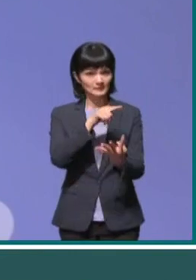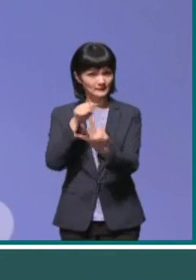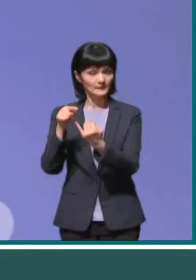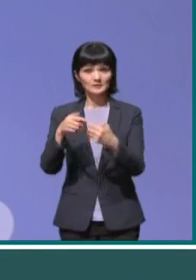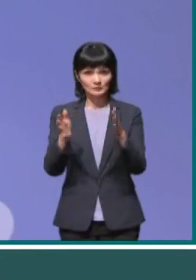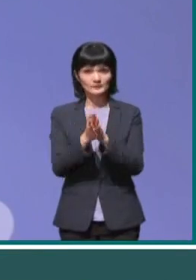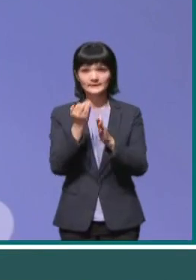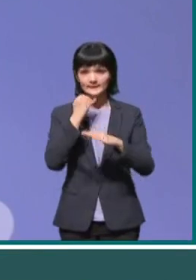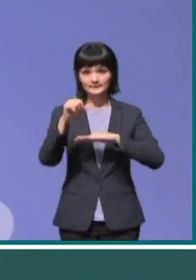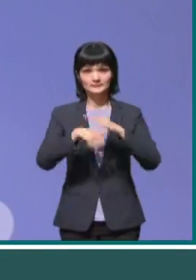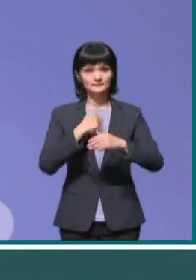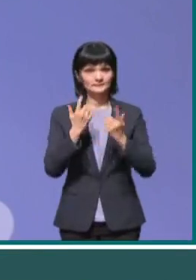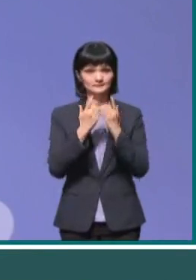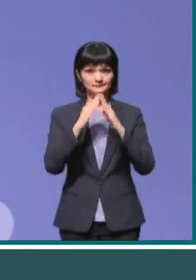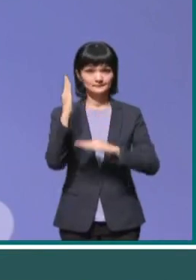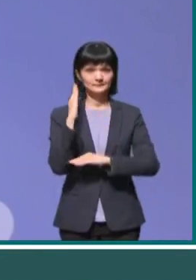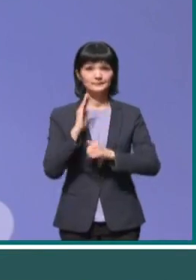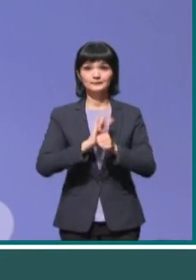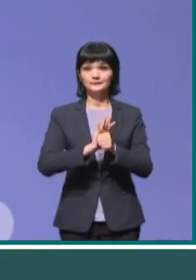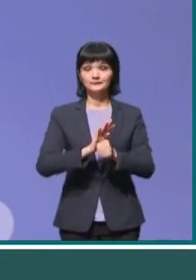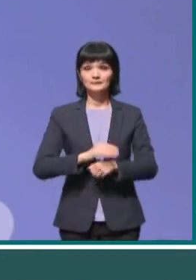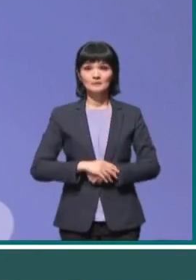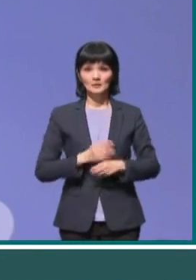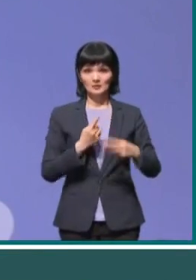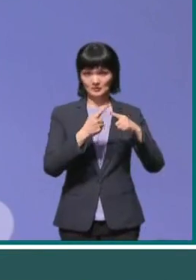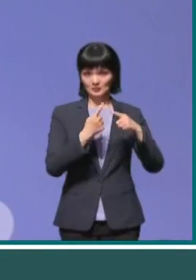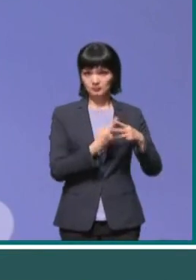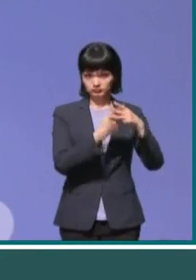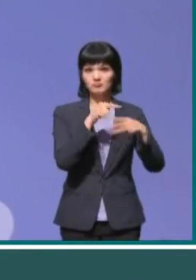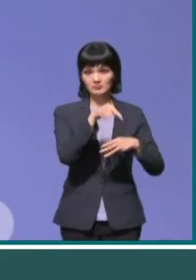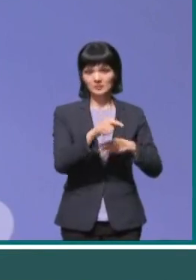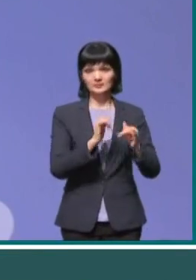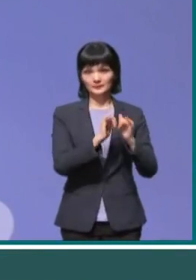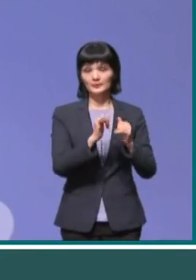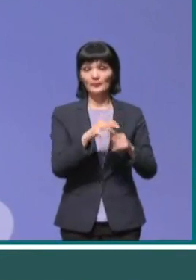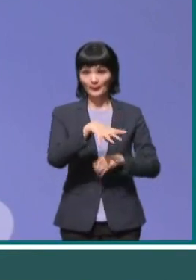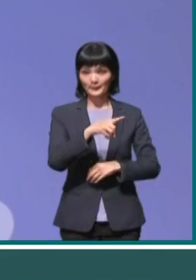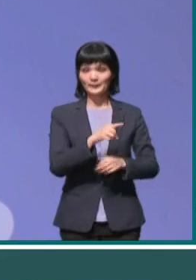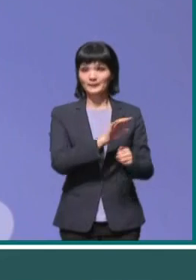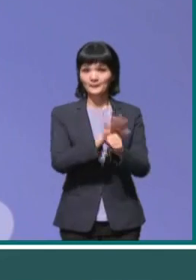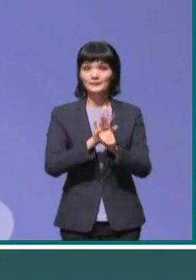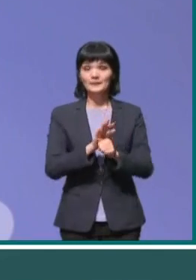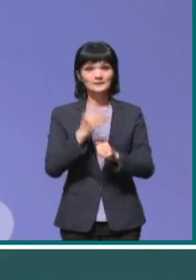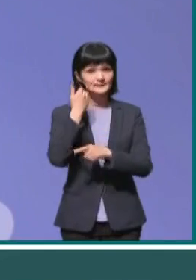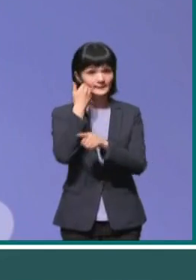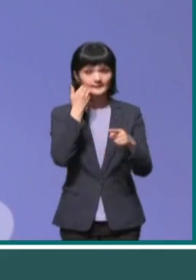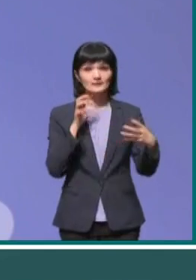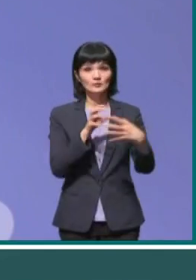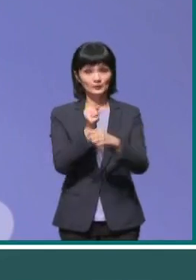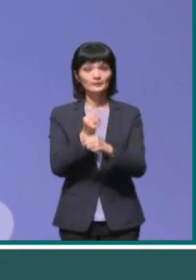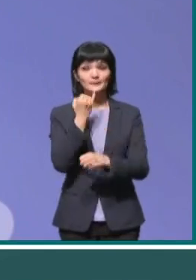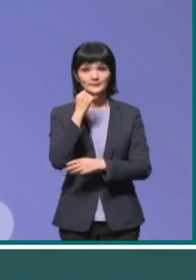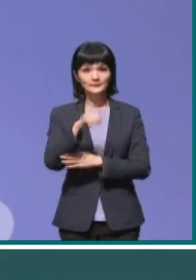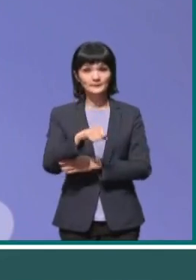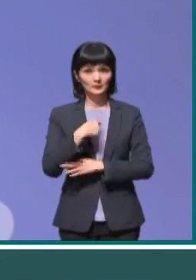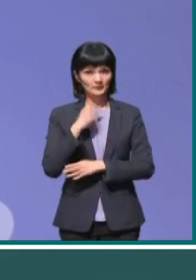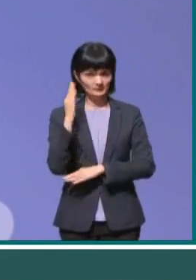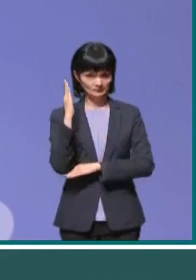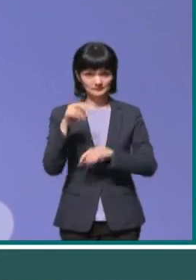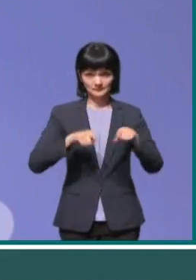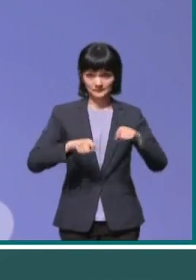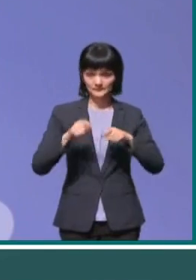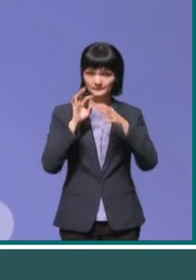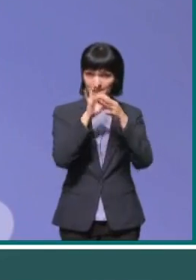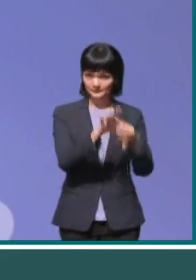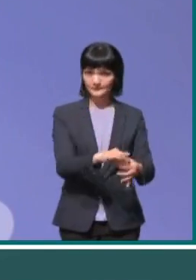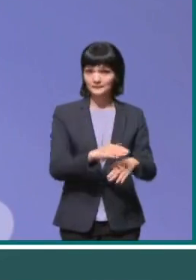讲话跟蓝营的技法。这时候陈志忠一上来之后，马上呢就讲，哦，你这个都是已经讲过很多次了嘛，你不要一次一次又讲装睡的人叫不